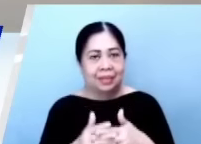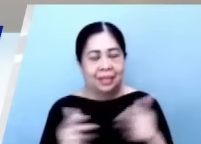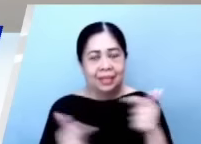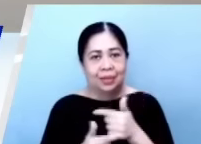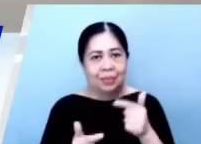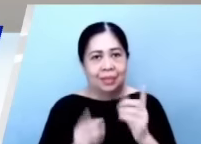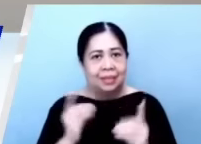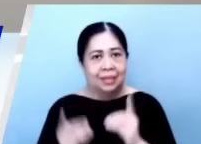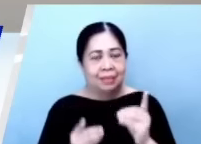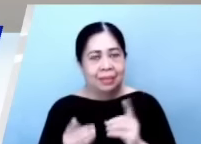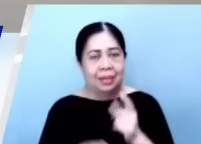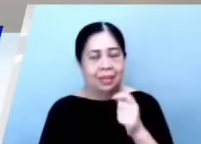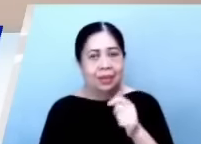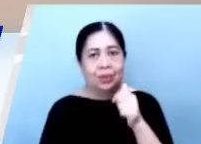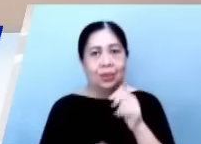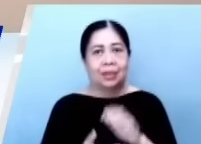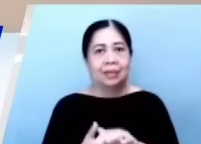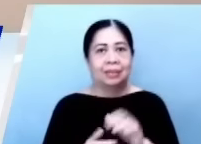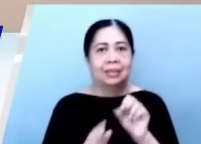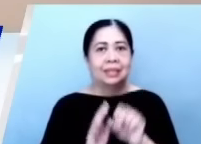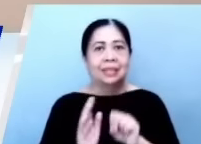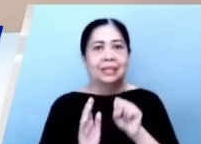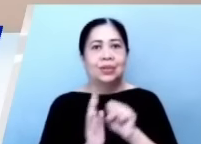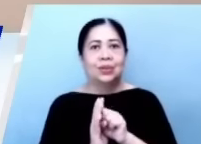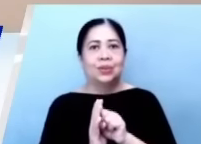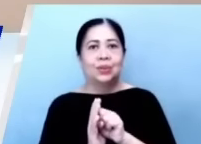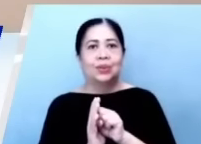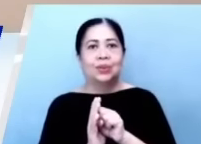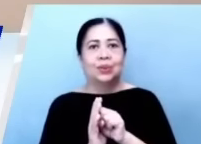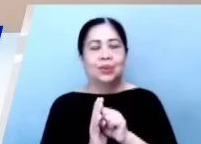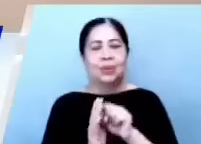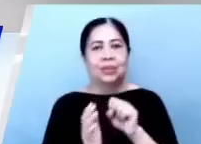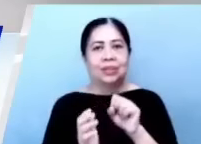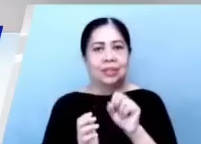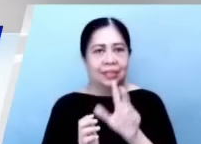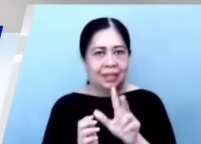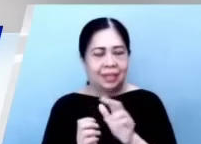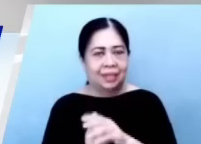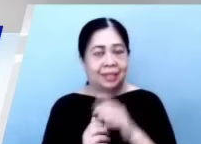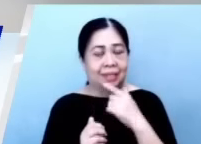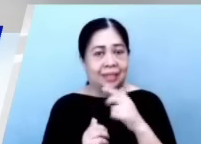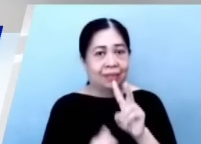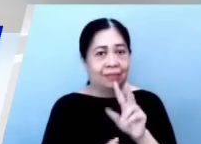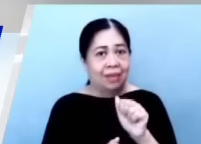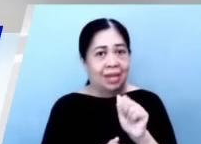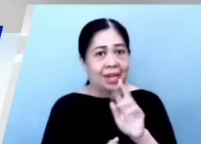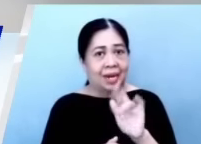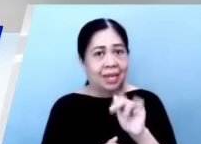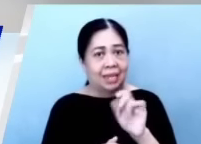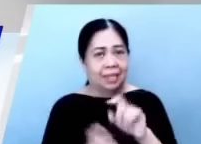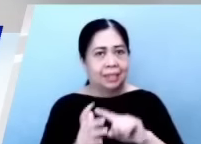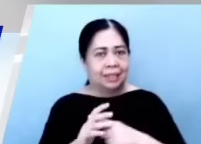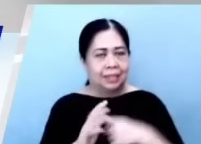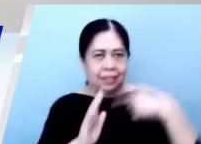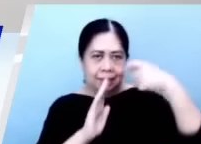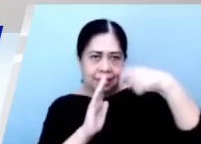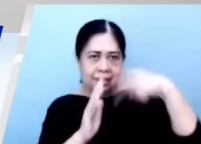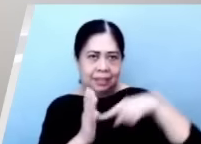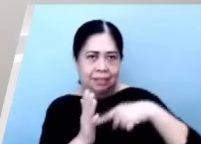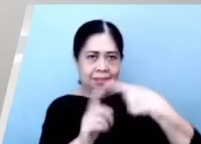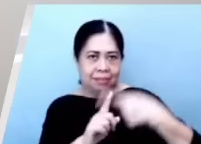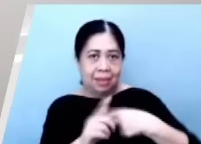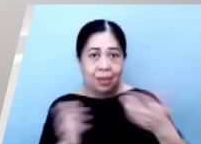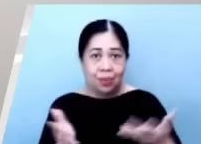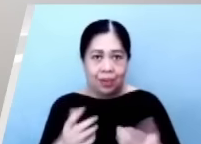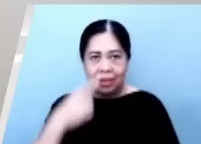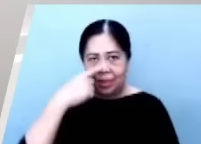na The White Lotus Season 3. Sa ulat ng American media outlet na Variety, magsisimula na ang shooting ngayong buwan sa Thailand. Hindi